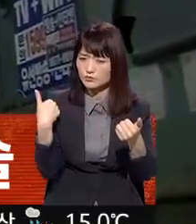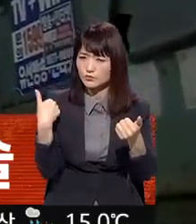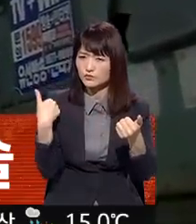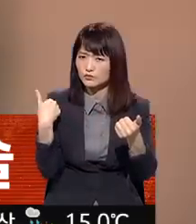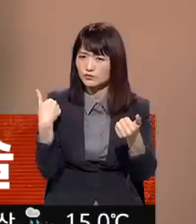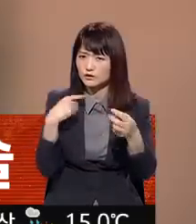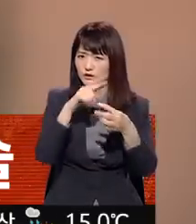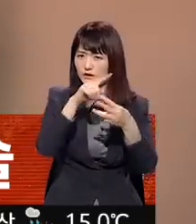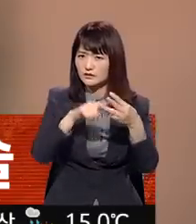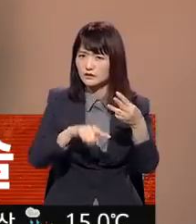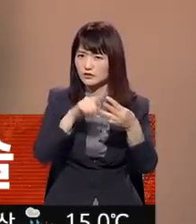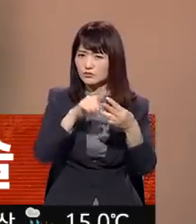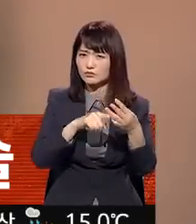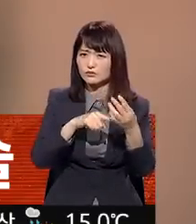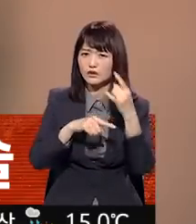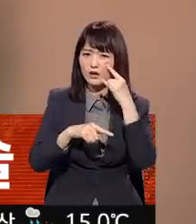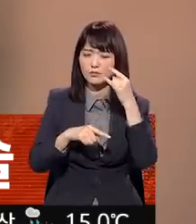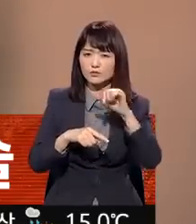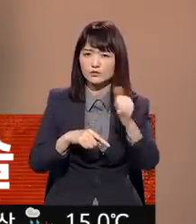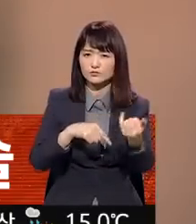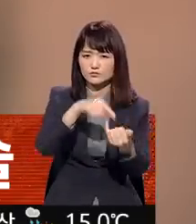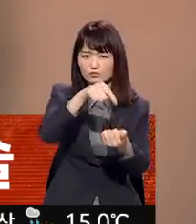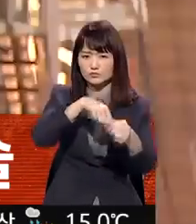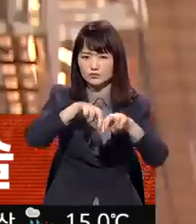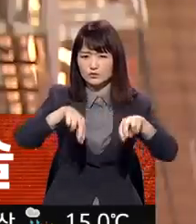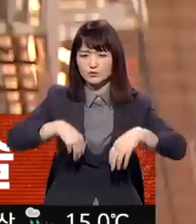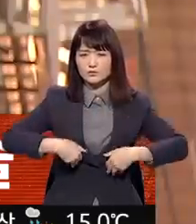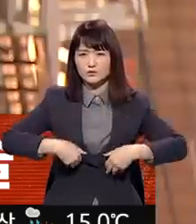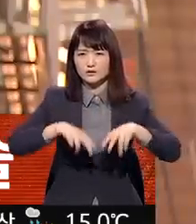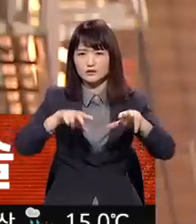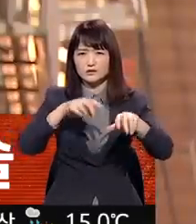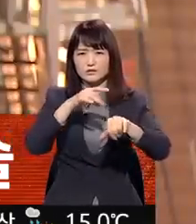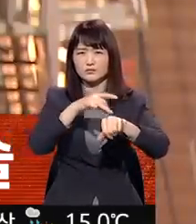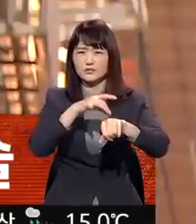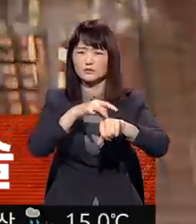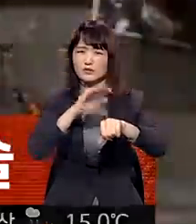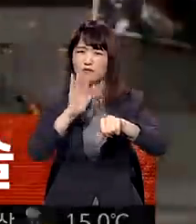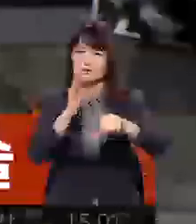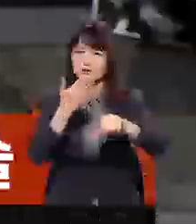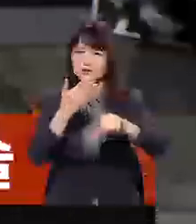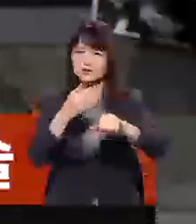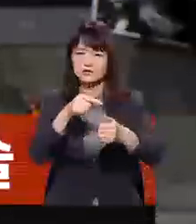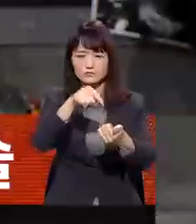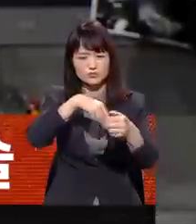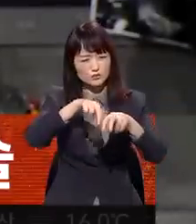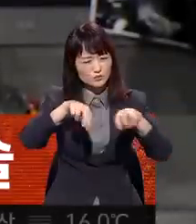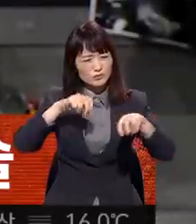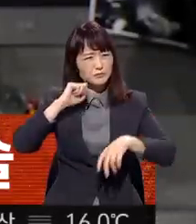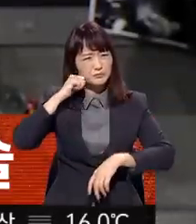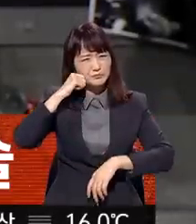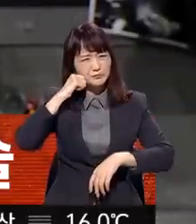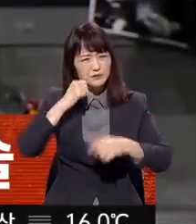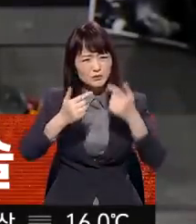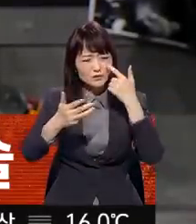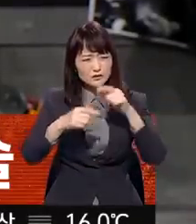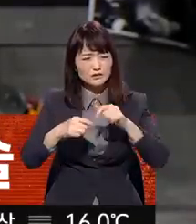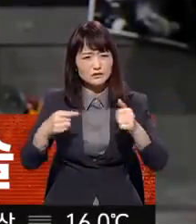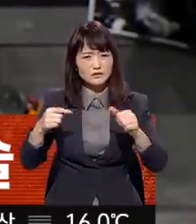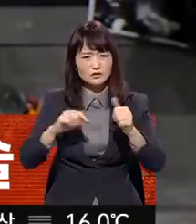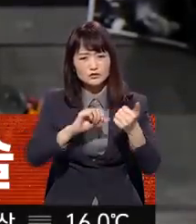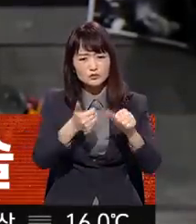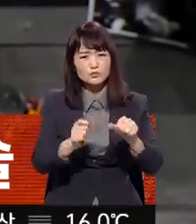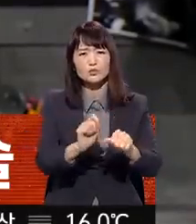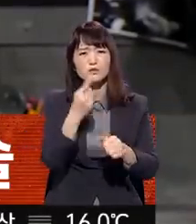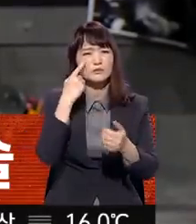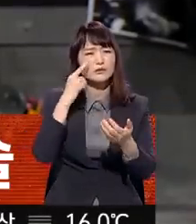알 수가 있는데 예. 알다시피 2년이 지나다 보니까 백고라가 되지 않습니까? 아, 그렇죠. 부검하기가 해도 정확한 사인이 나오기가 매우 힘들